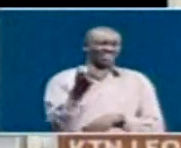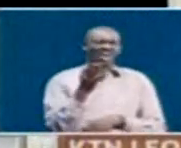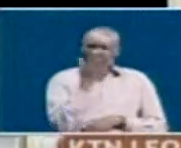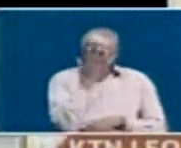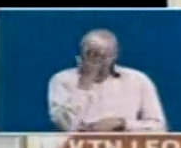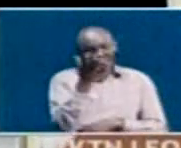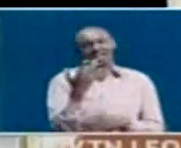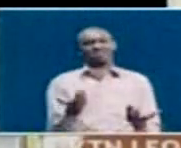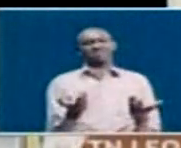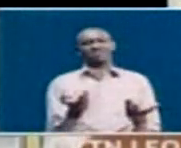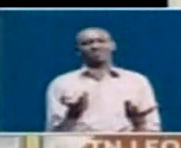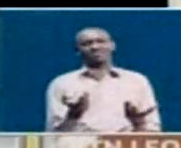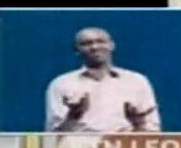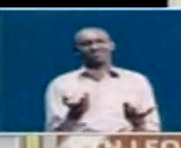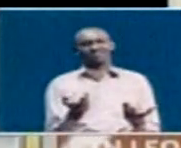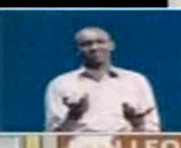sana.